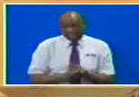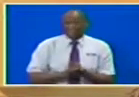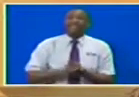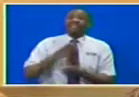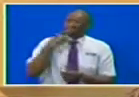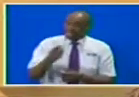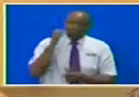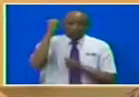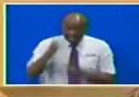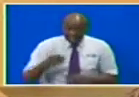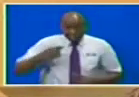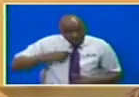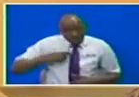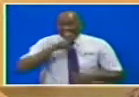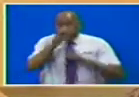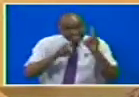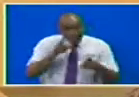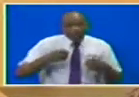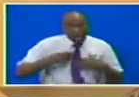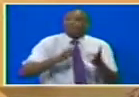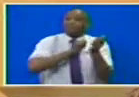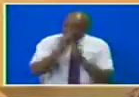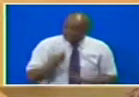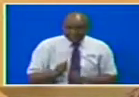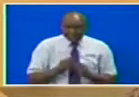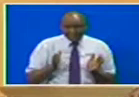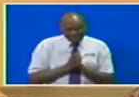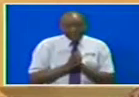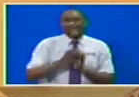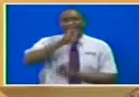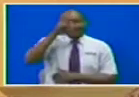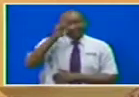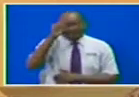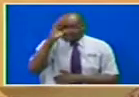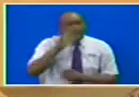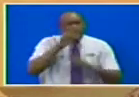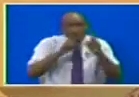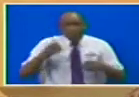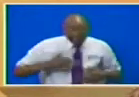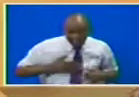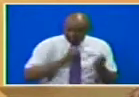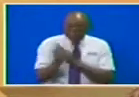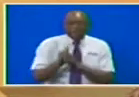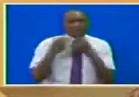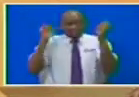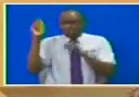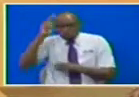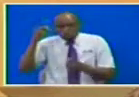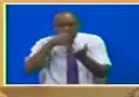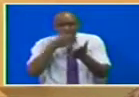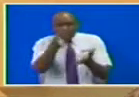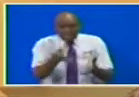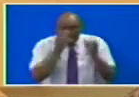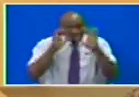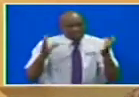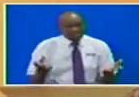kuwa alipitia taratibu na mchujo mkali wa tume ya utumishi wa mahakama JSC, wala rais hakuwa na nafasi